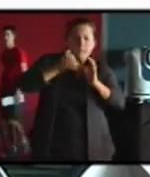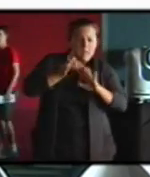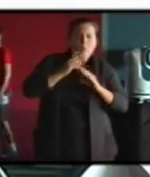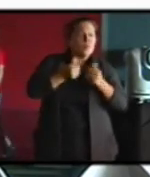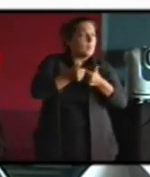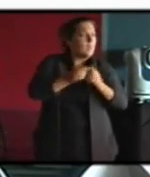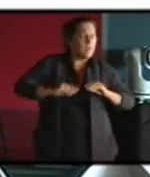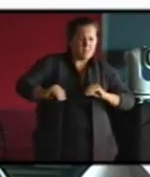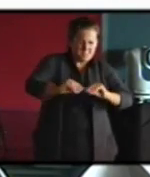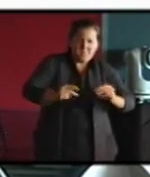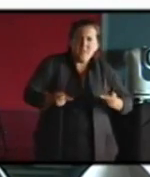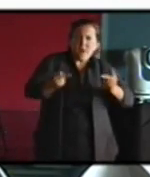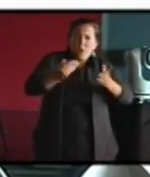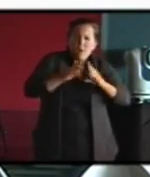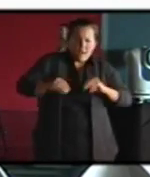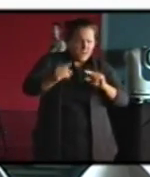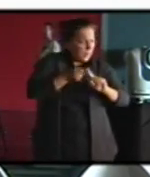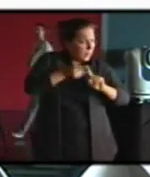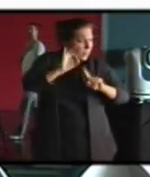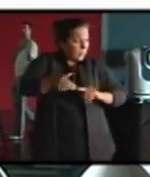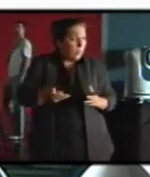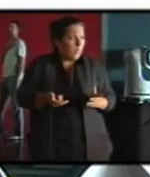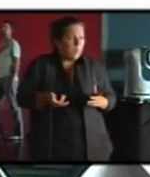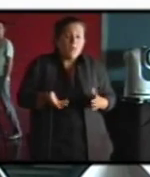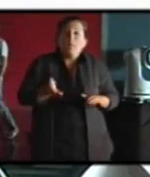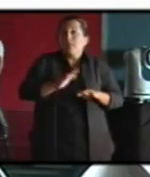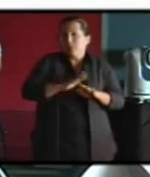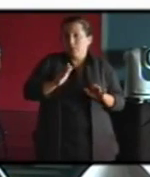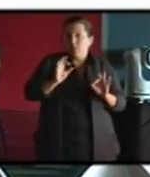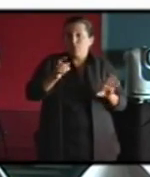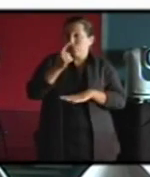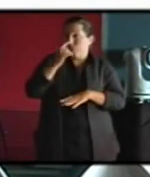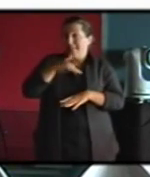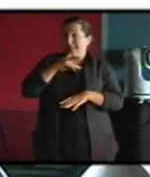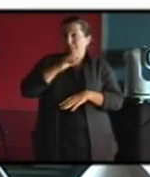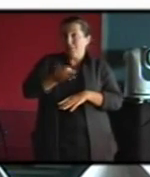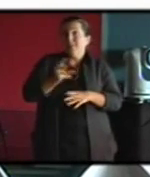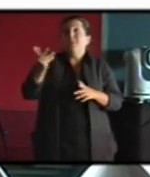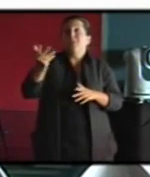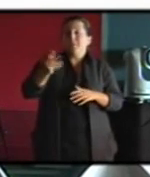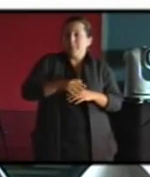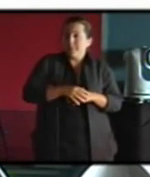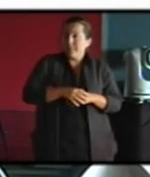terrain qui compte, etc. Mais moi, ce que je trouve intéressant,